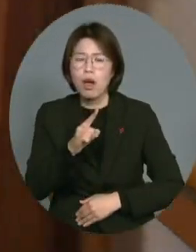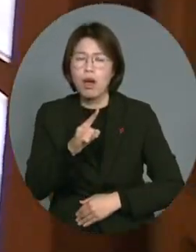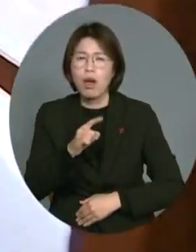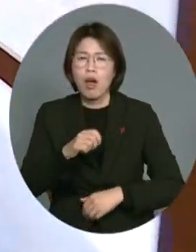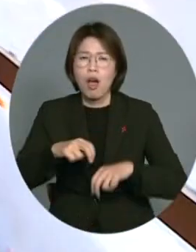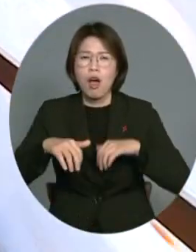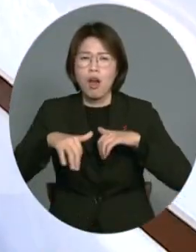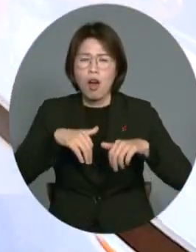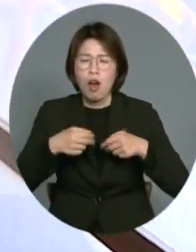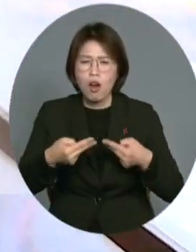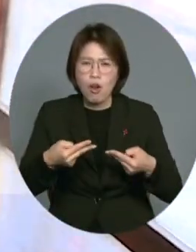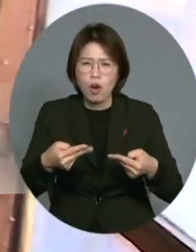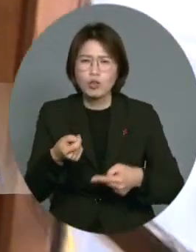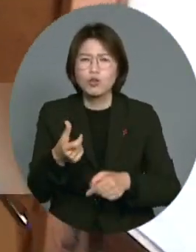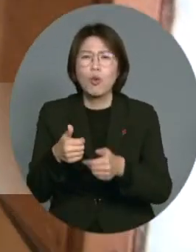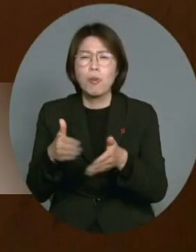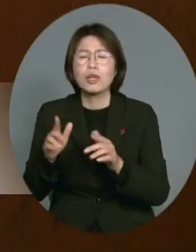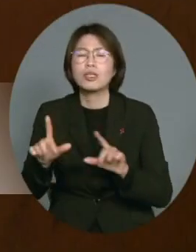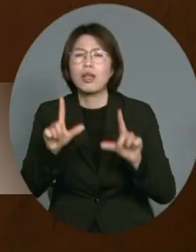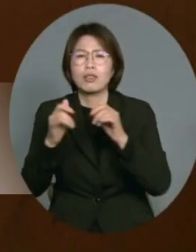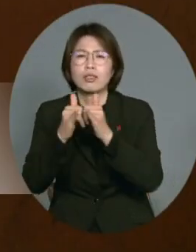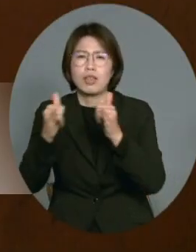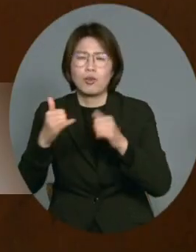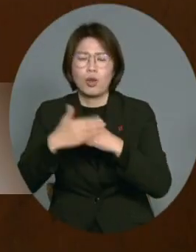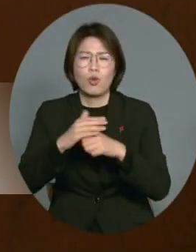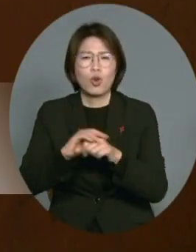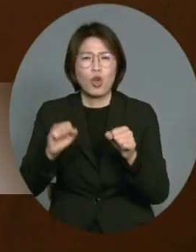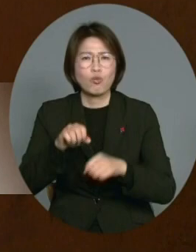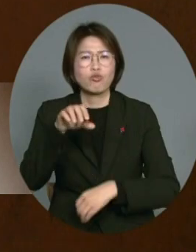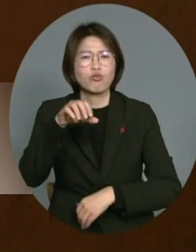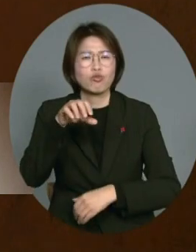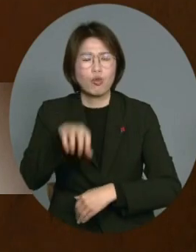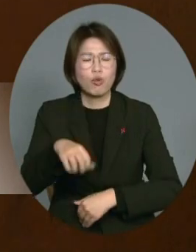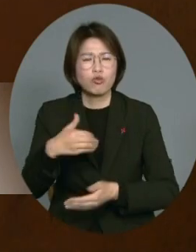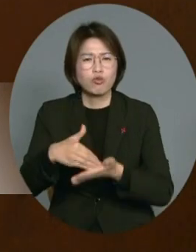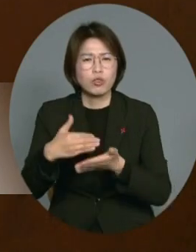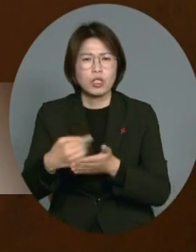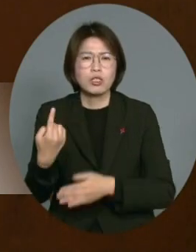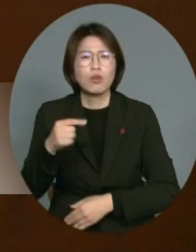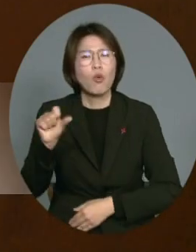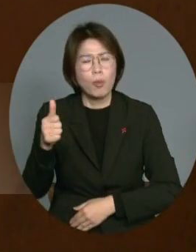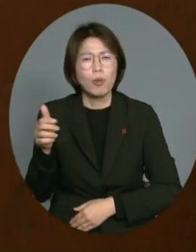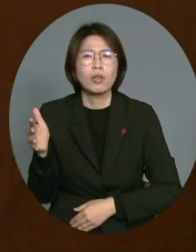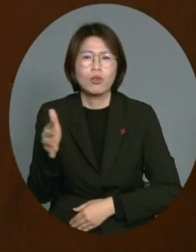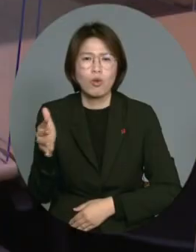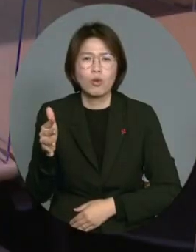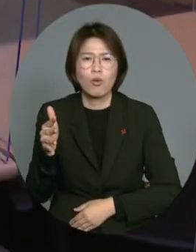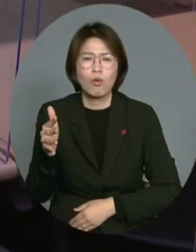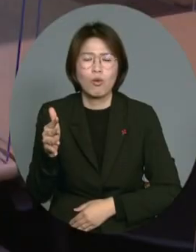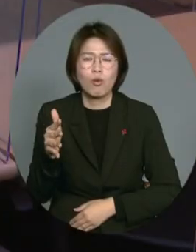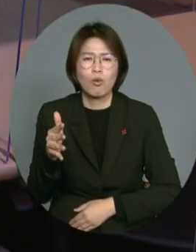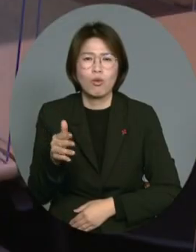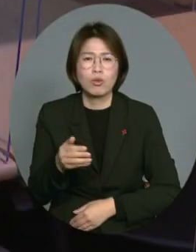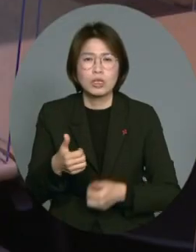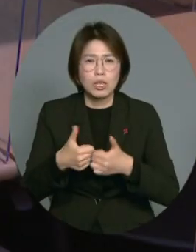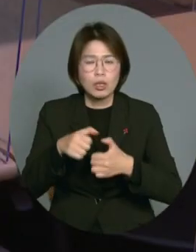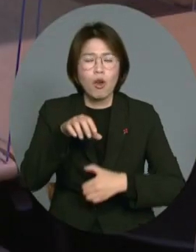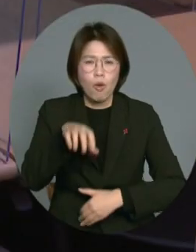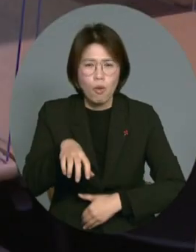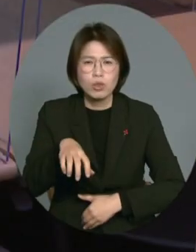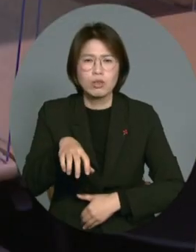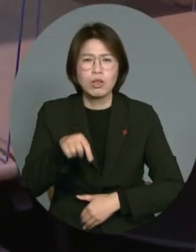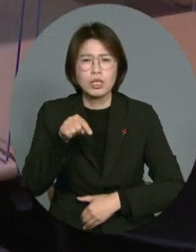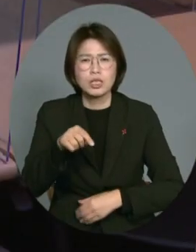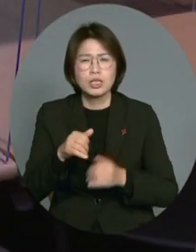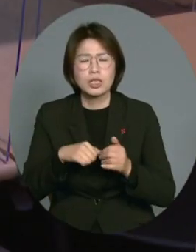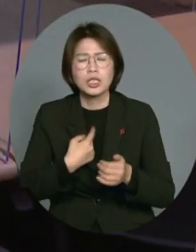거리나 시설, 쪽방에 사는 노숙인은 대구 경북에 1,500명 정도로 파악됩니다. 노숙인 시설과 상담소에서 아름아름